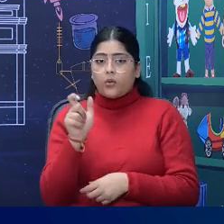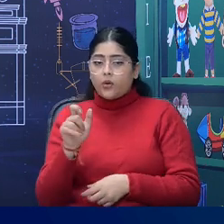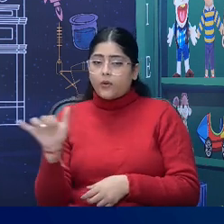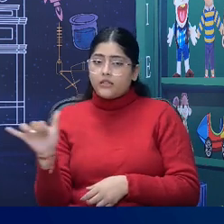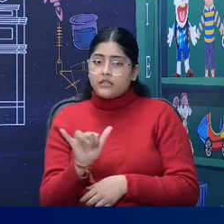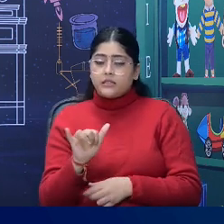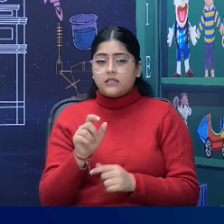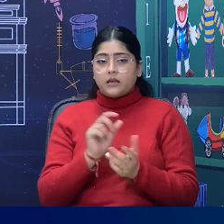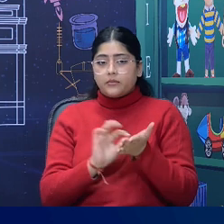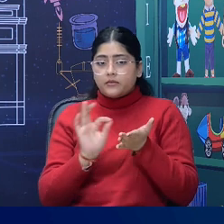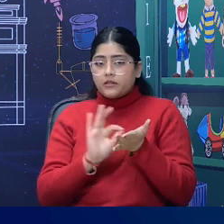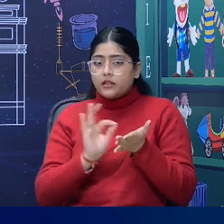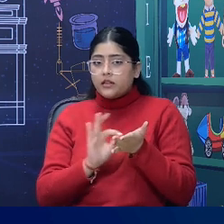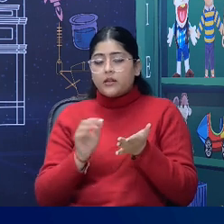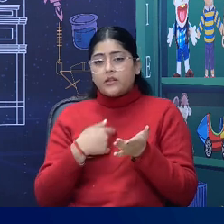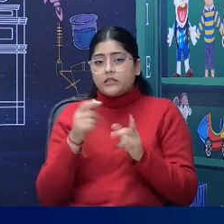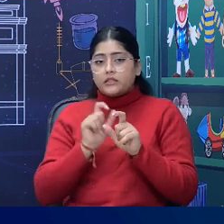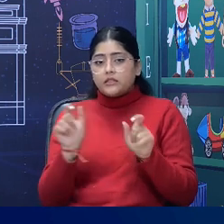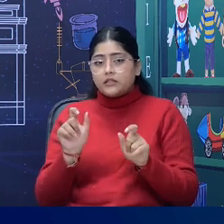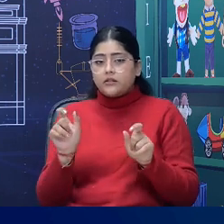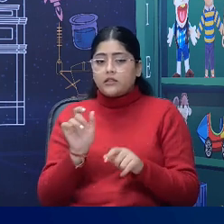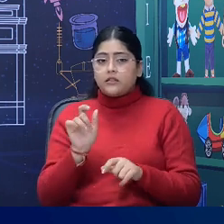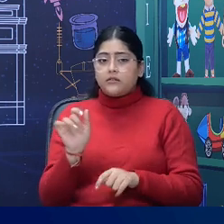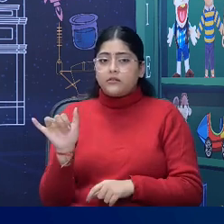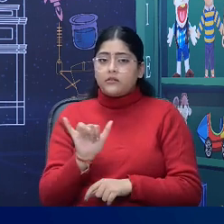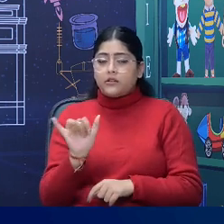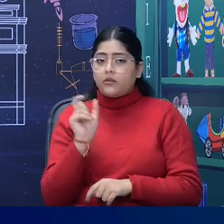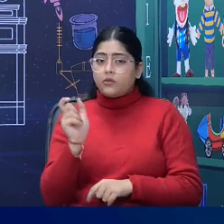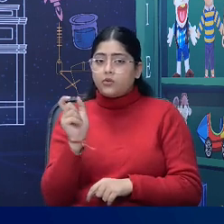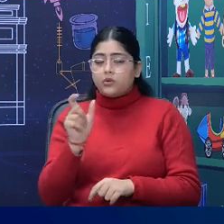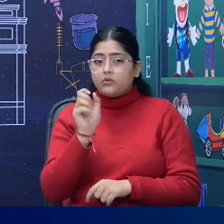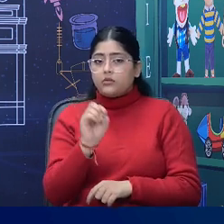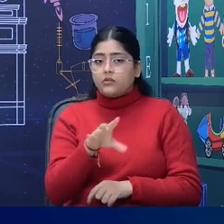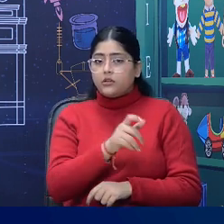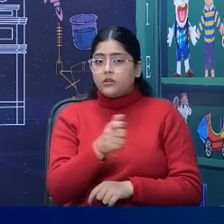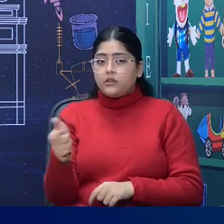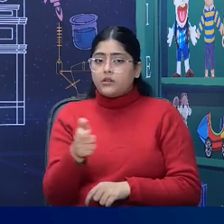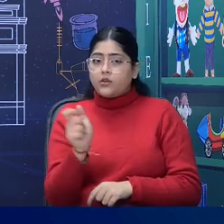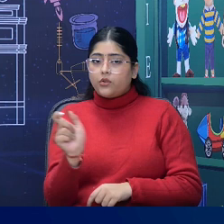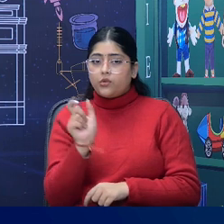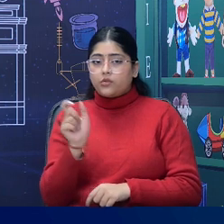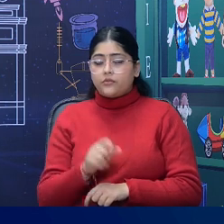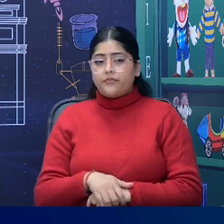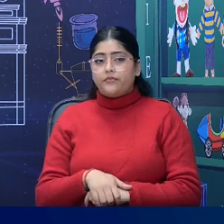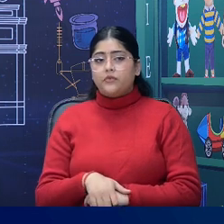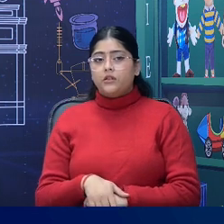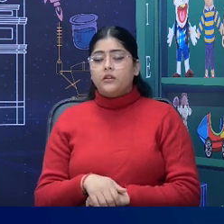हम आपको उस प्रकाश से अवगत कराएंगे जी अब देखिए व्यंग की भाषा शैली देखिए वो व्यंग में कितनी धारदार बात है जी